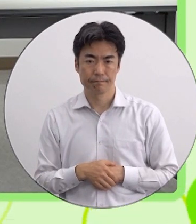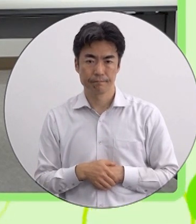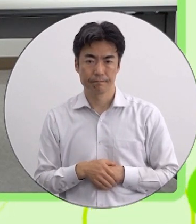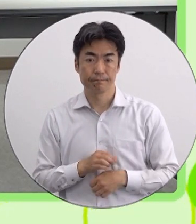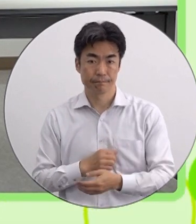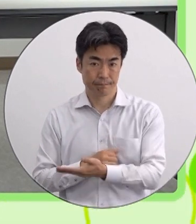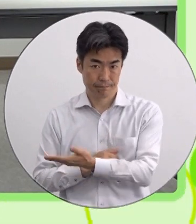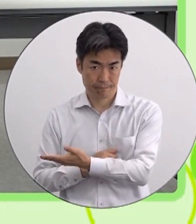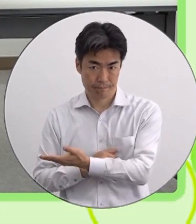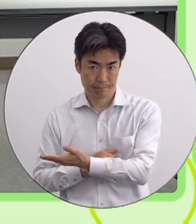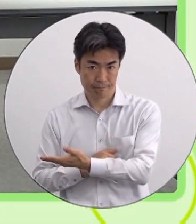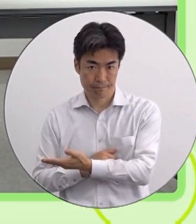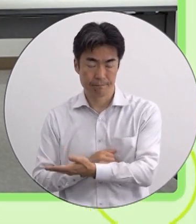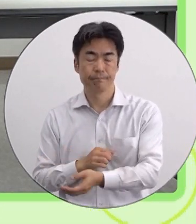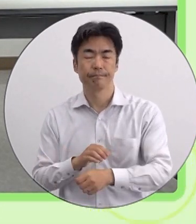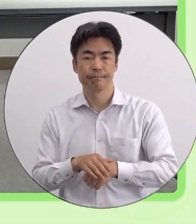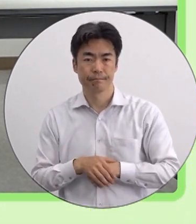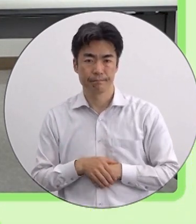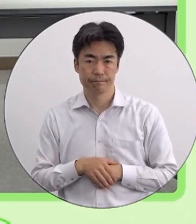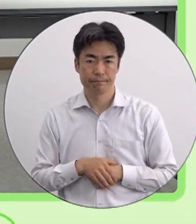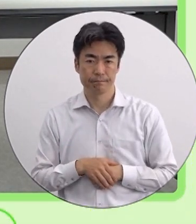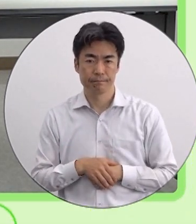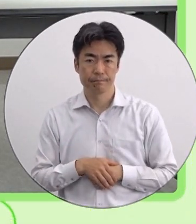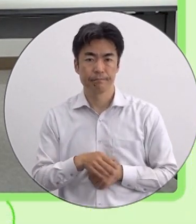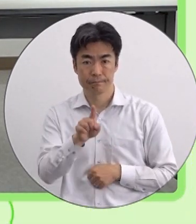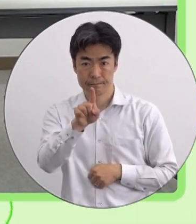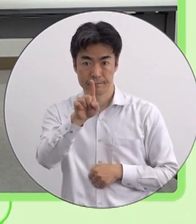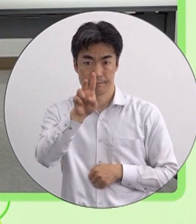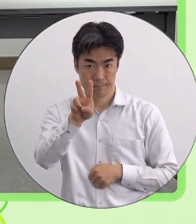また右手を左肩に乗せて胸を絞り込みます。